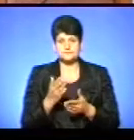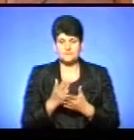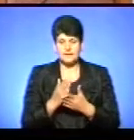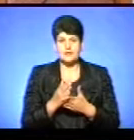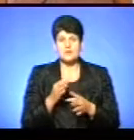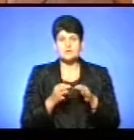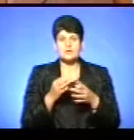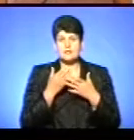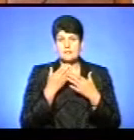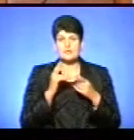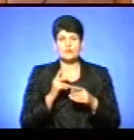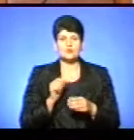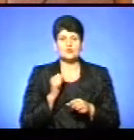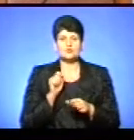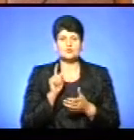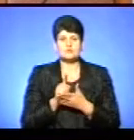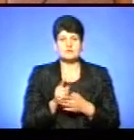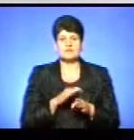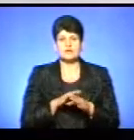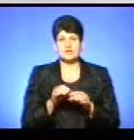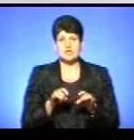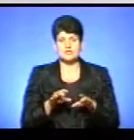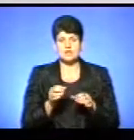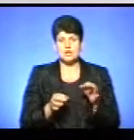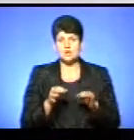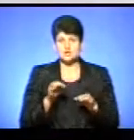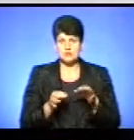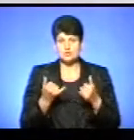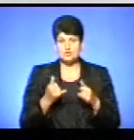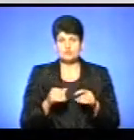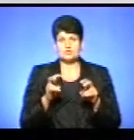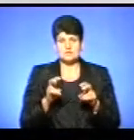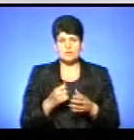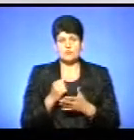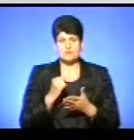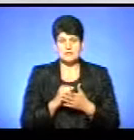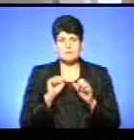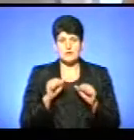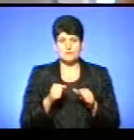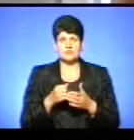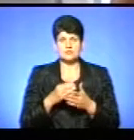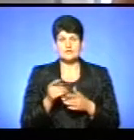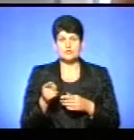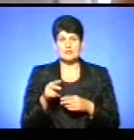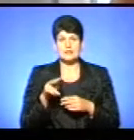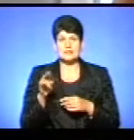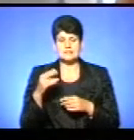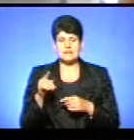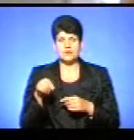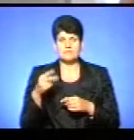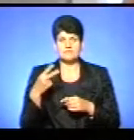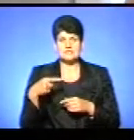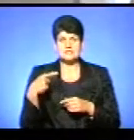суддя не мав кого зобов'язати виконати рішення суду. На сьогоднішньому засіданні суддя ухвалив правонаступником Тернопільський ліцей номер